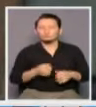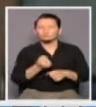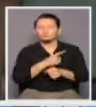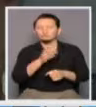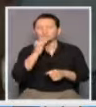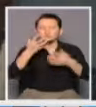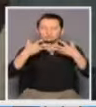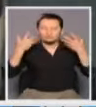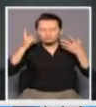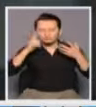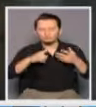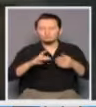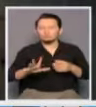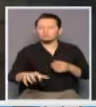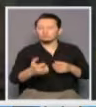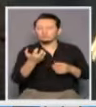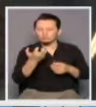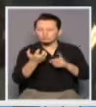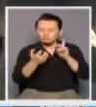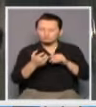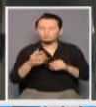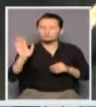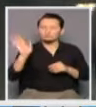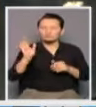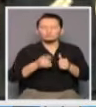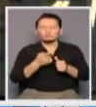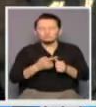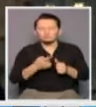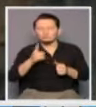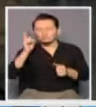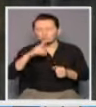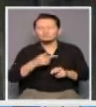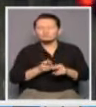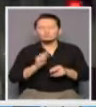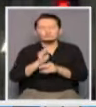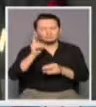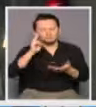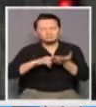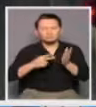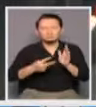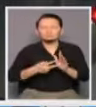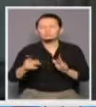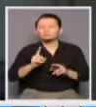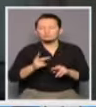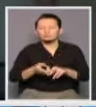умеет улыбаться, удерживать вещи руками, а также размахивать ими. В планах инженера добавить больше функций для